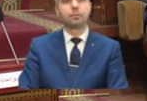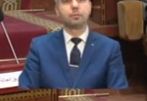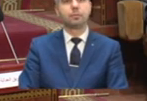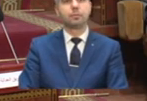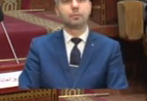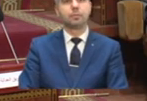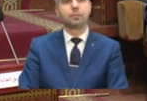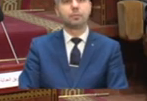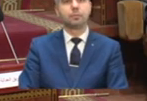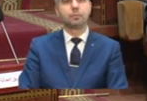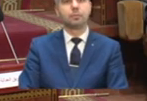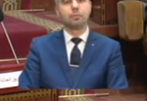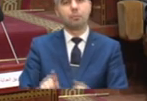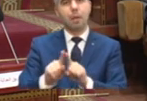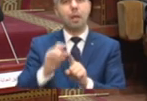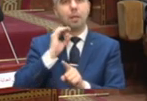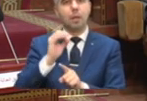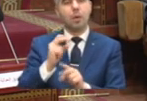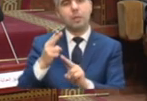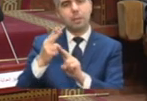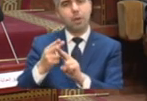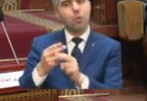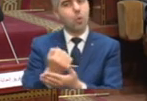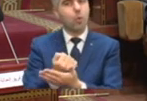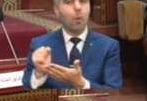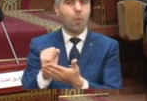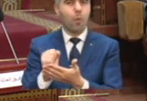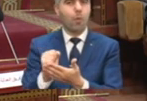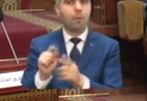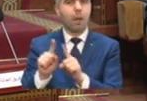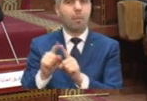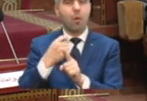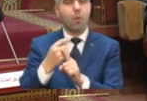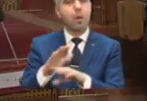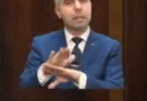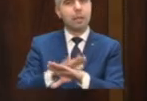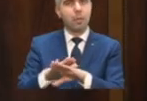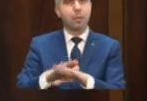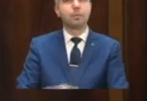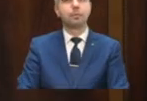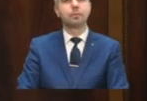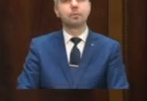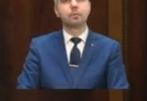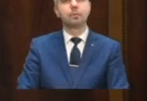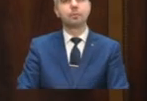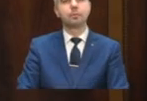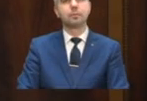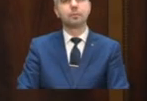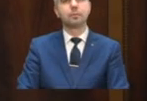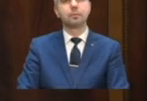شكرا السيد الرئيس ديالو بسميتو انه يسحب هذه الكلمة وقدم اعتذار. دريس الازمي